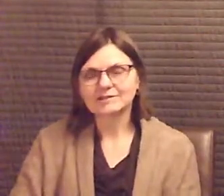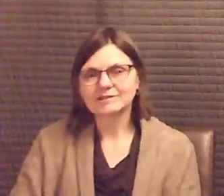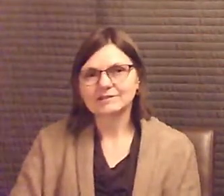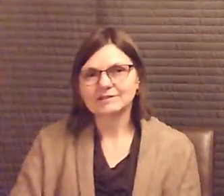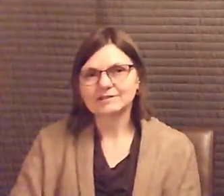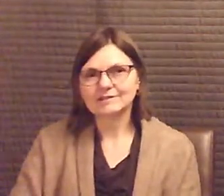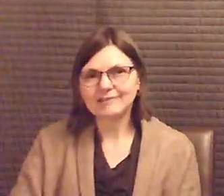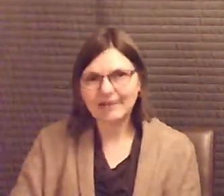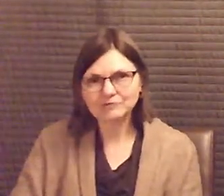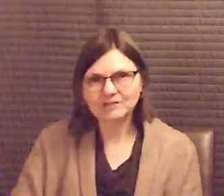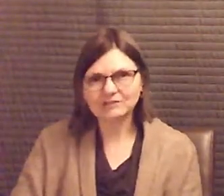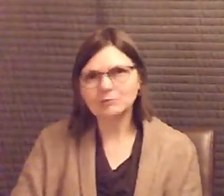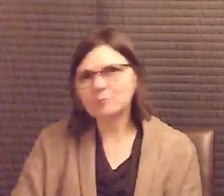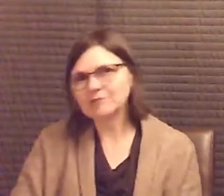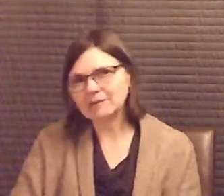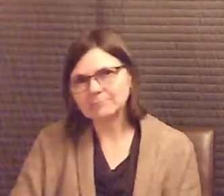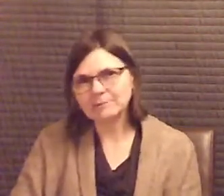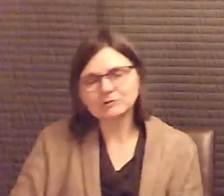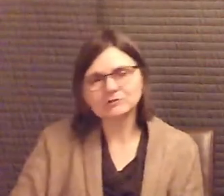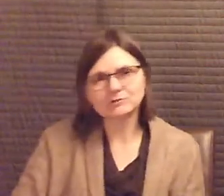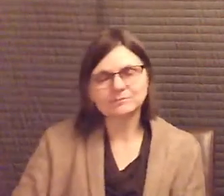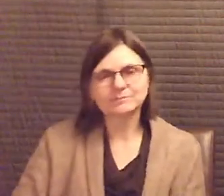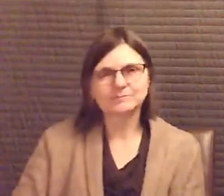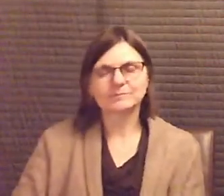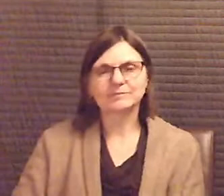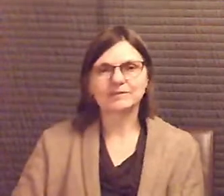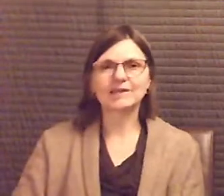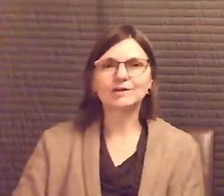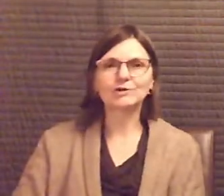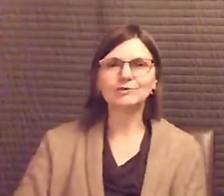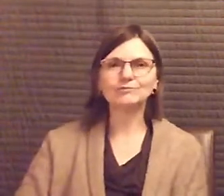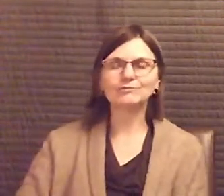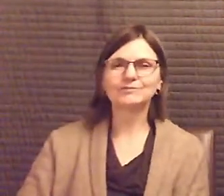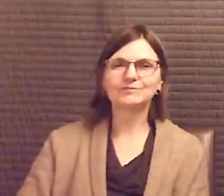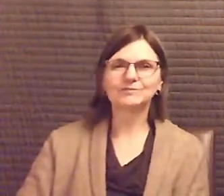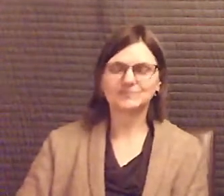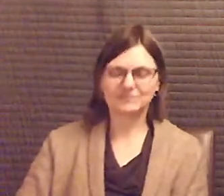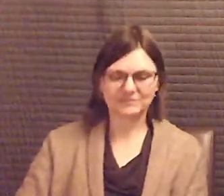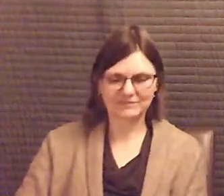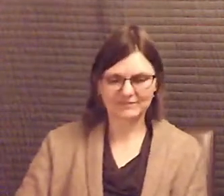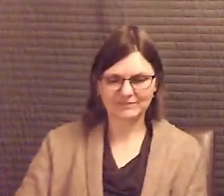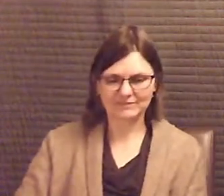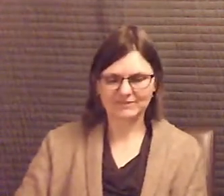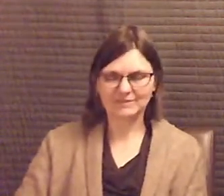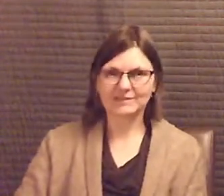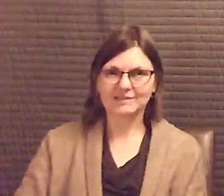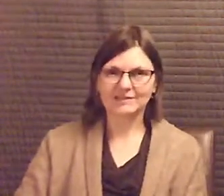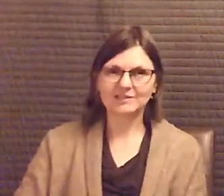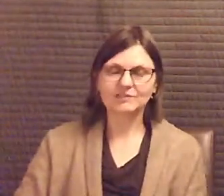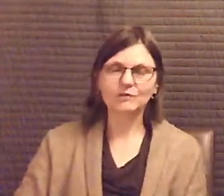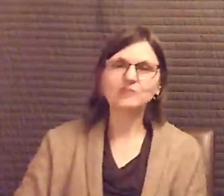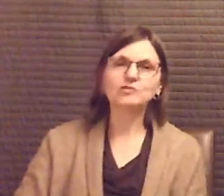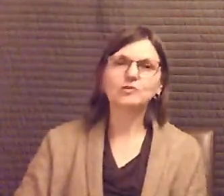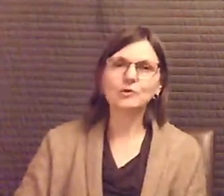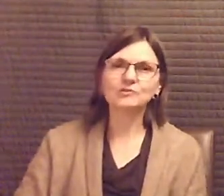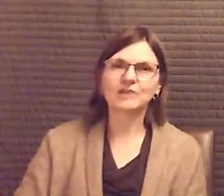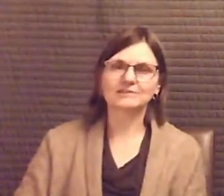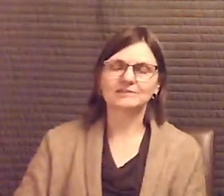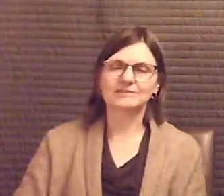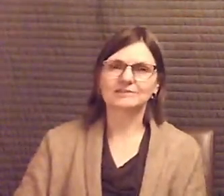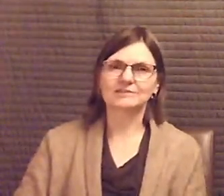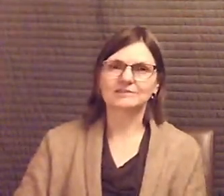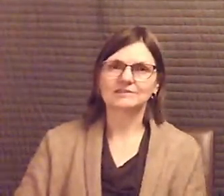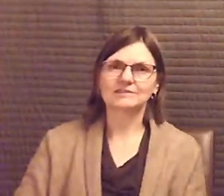mondiale na zetten ze op het eigenlijk patmos jullie dit geloof de john hebben choice dat johannes ik keuze